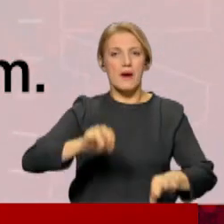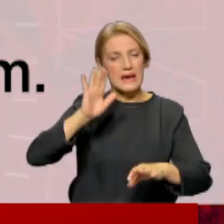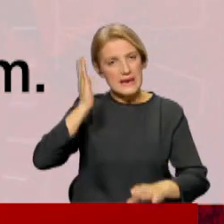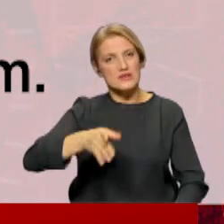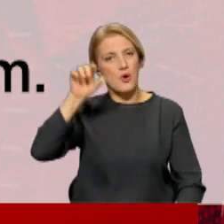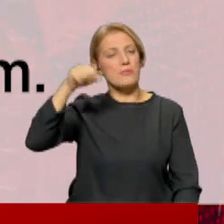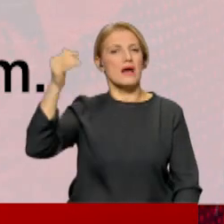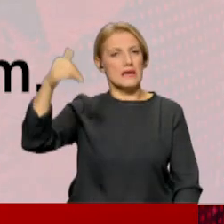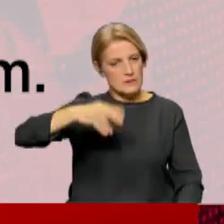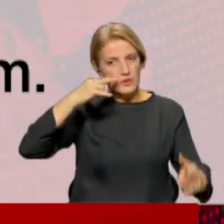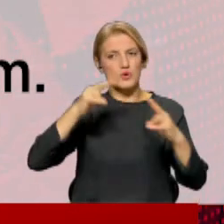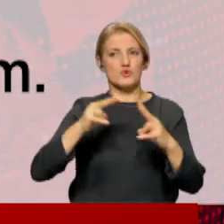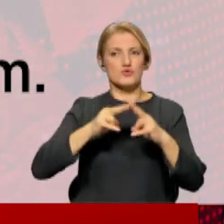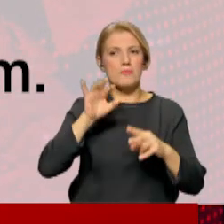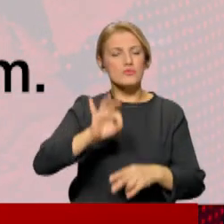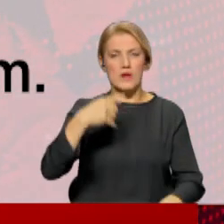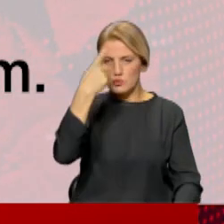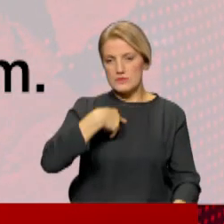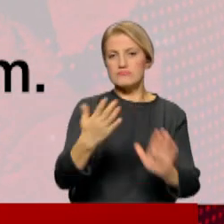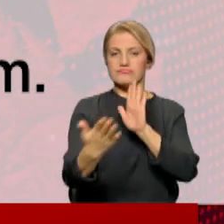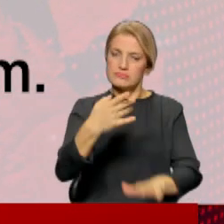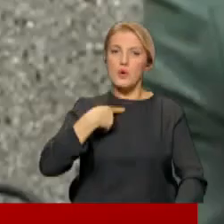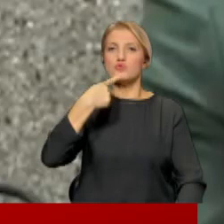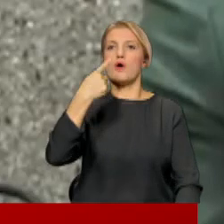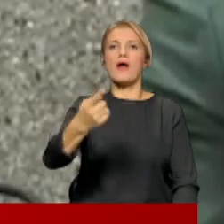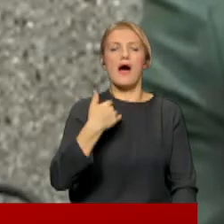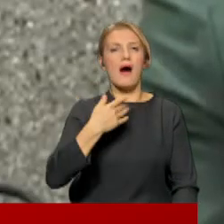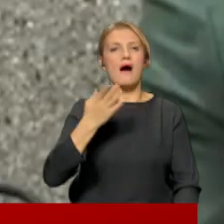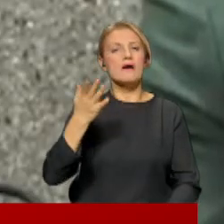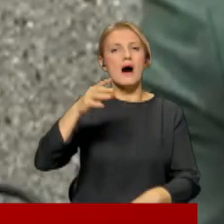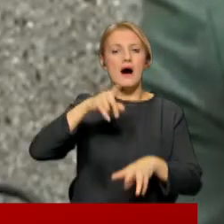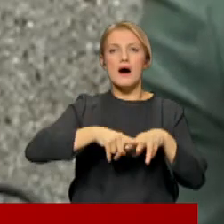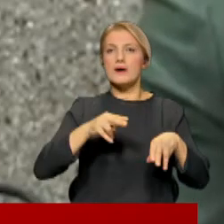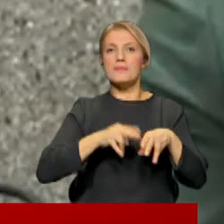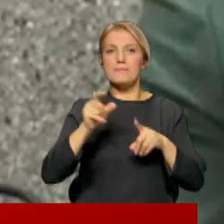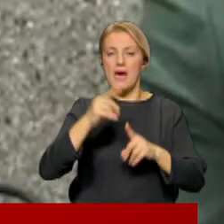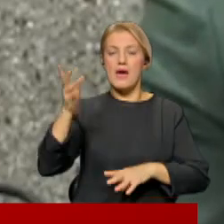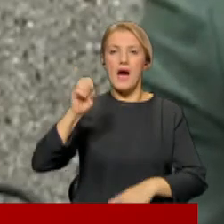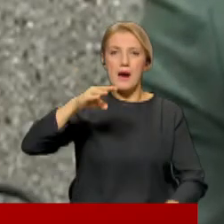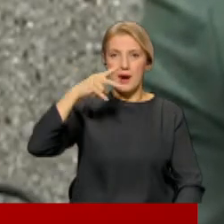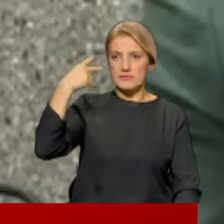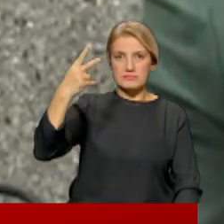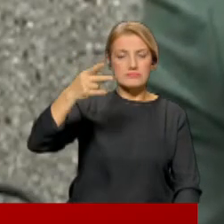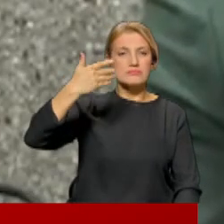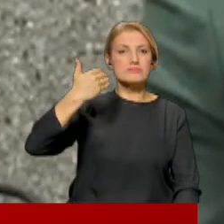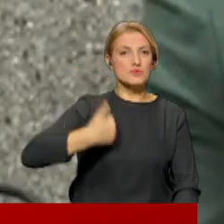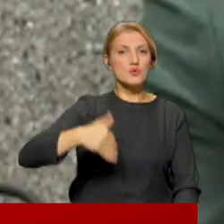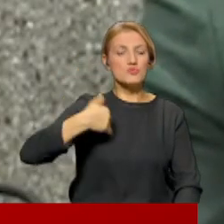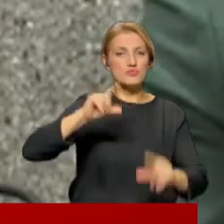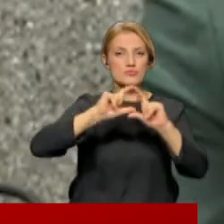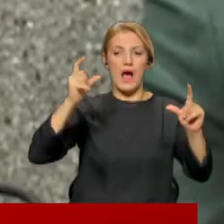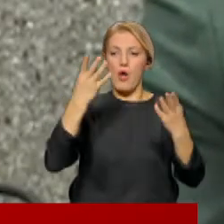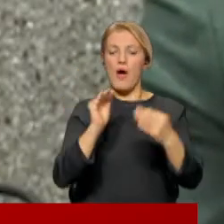Özbekistan'a gelseydi görüşürüm bunları yüzüne karşı söylerdin Adalet ve Kalkınma Partisi'nin kurumsal olarak